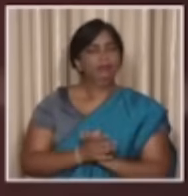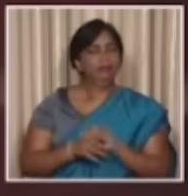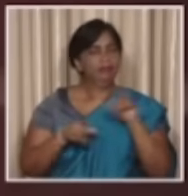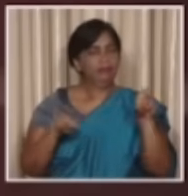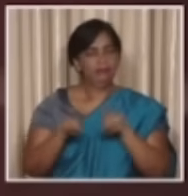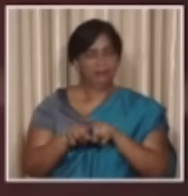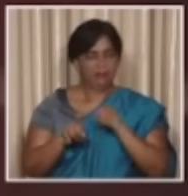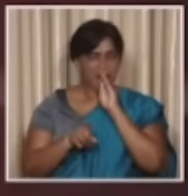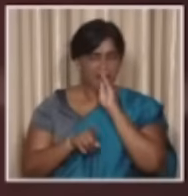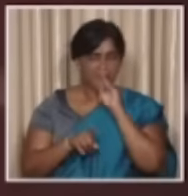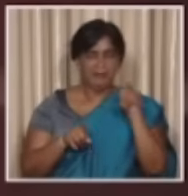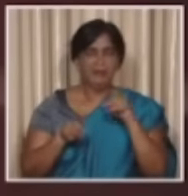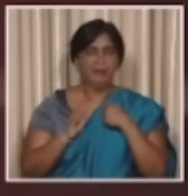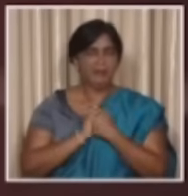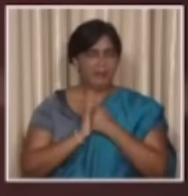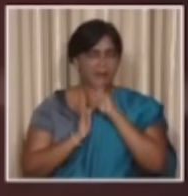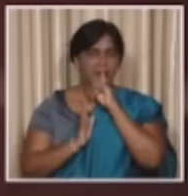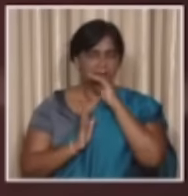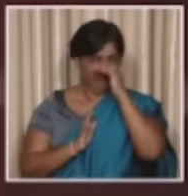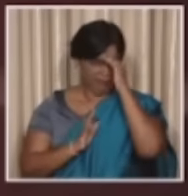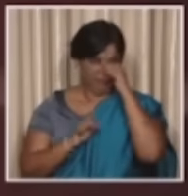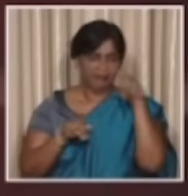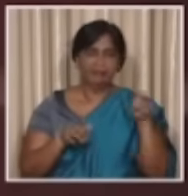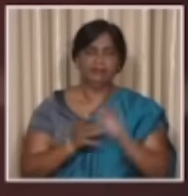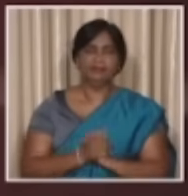අනුව ගරු කතානායකතුමනි,